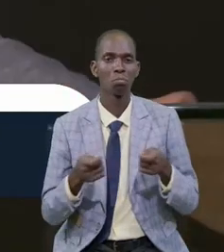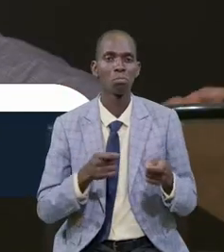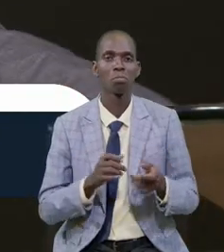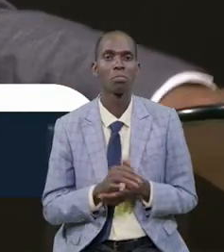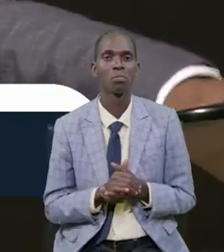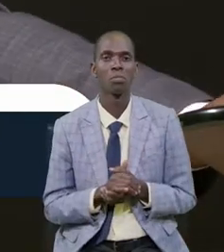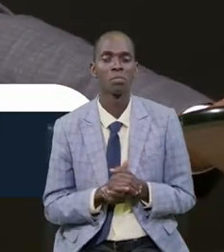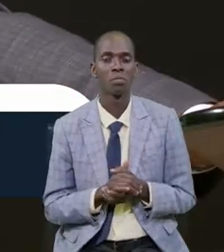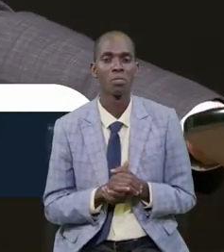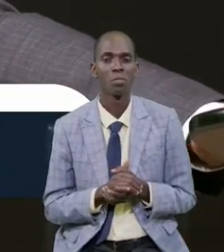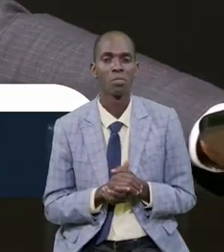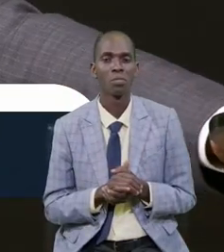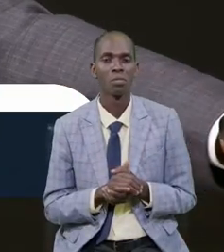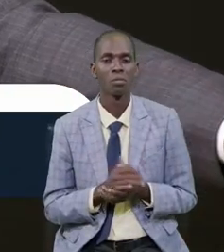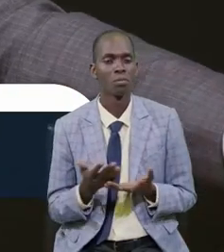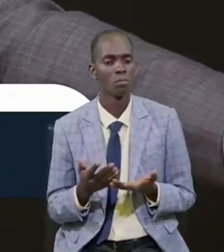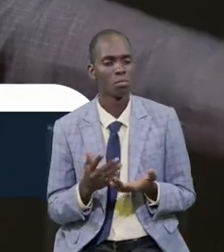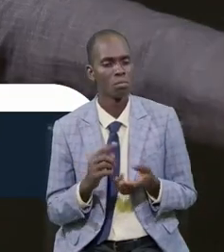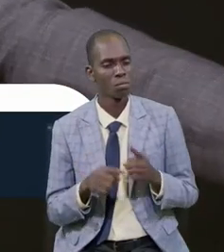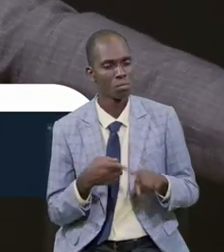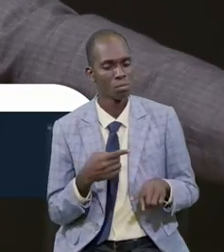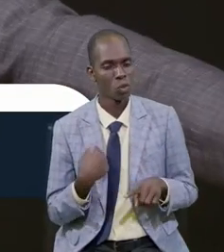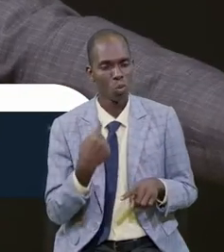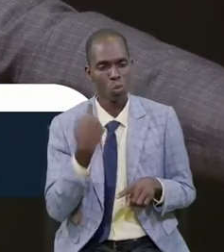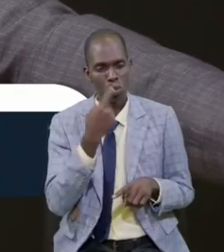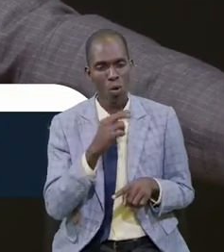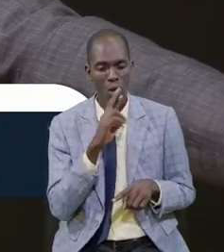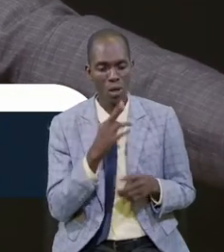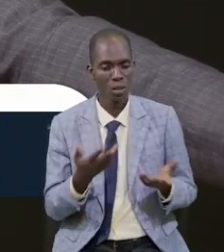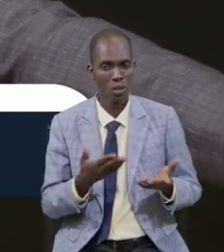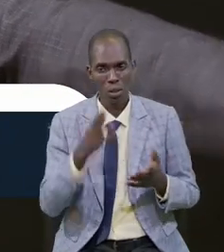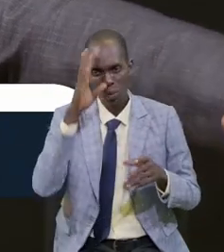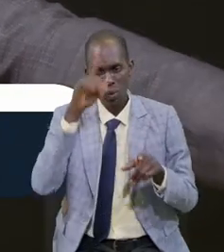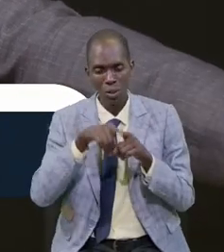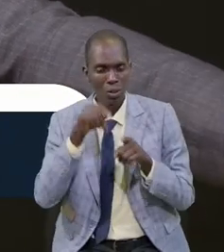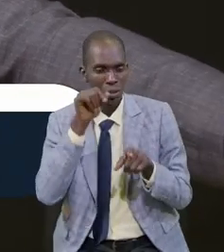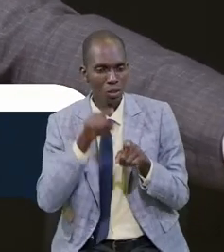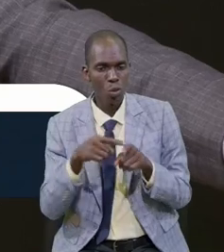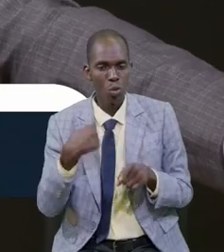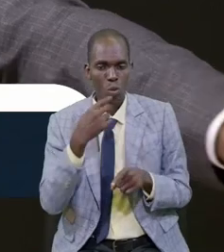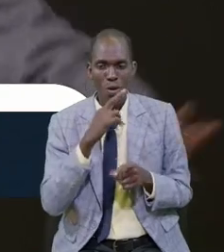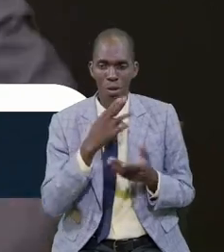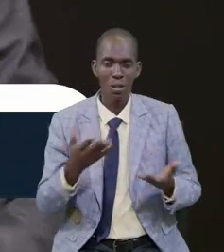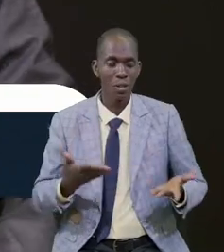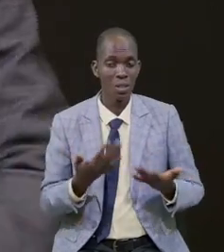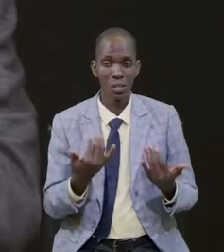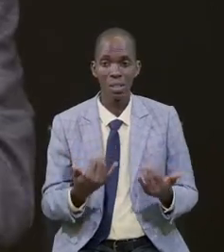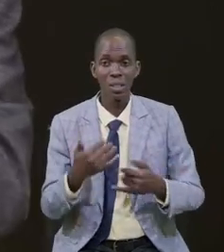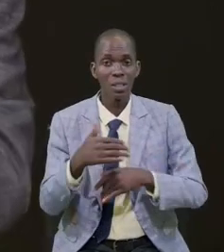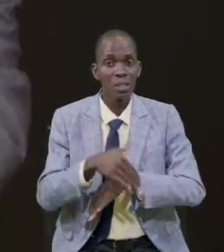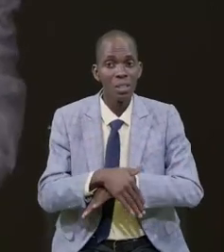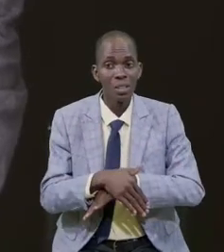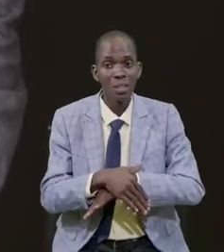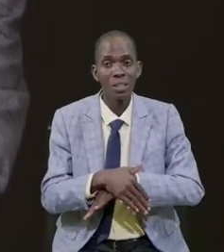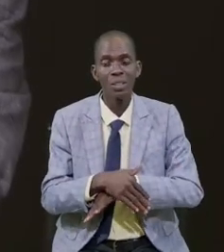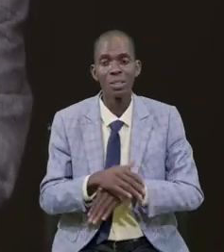peut la dompter. Amis, frères, amis qui sont ici, frères, sœurs qui sont là ce